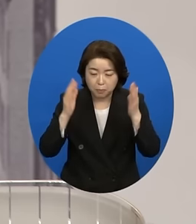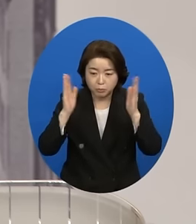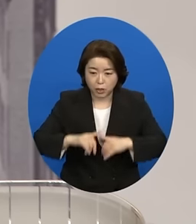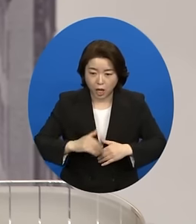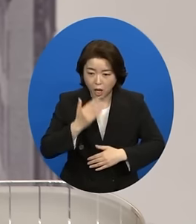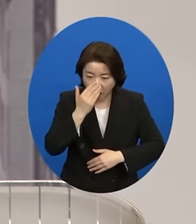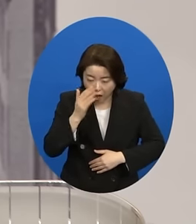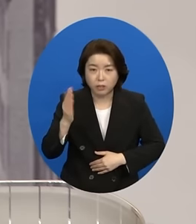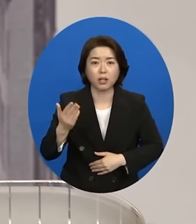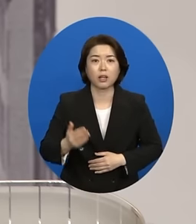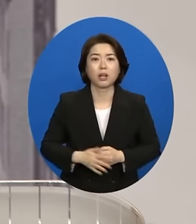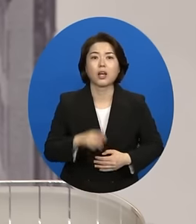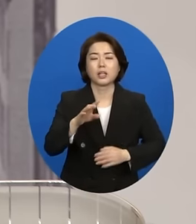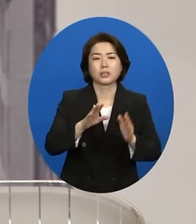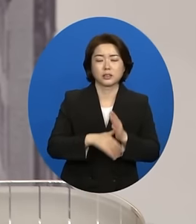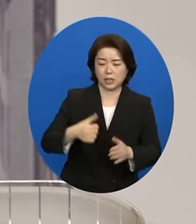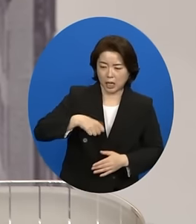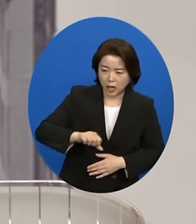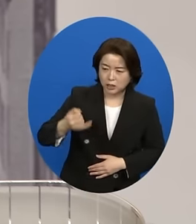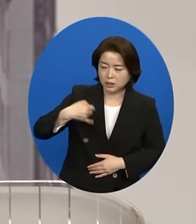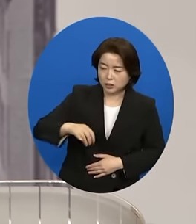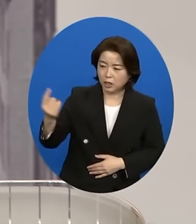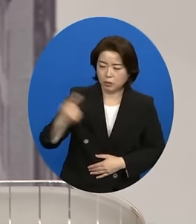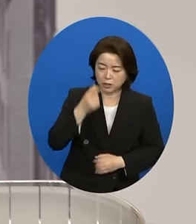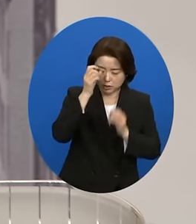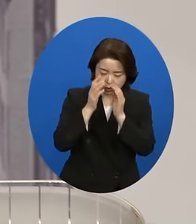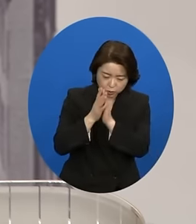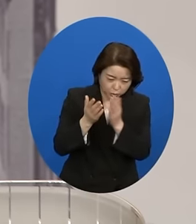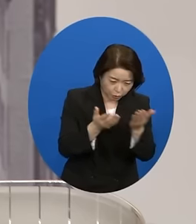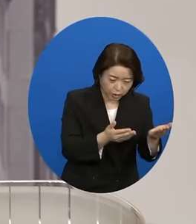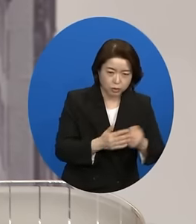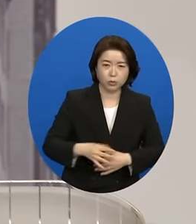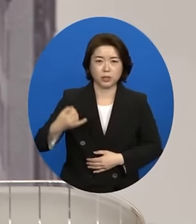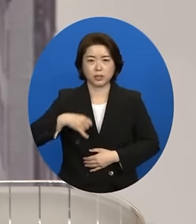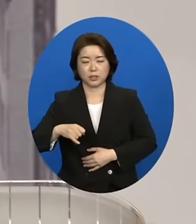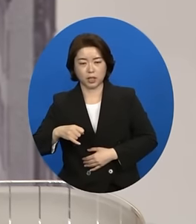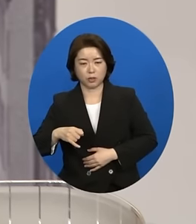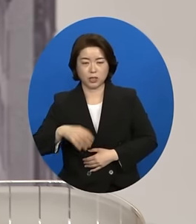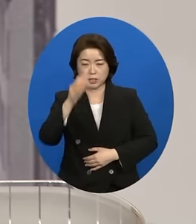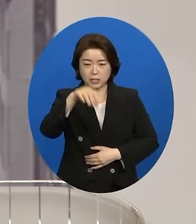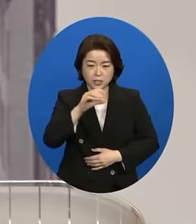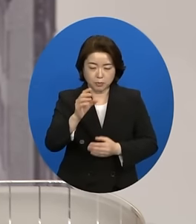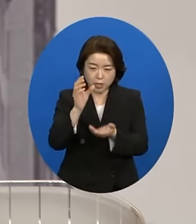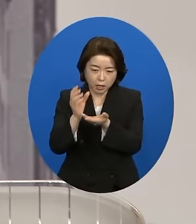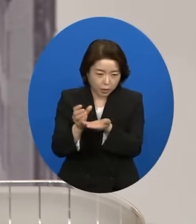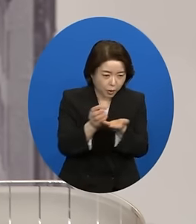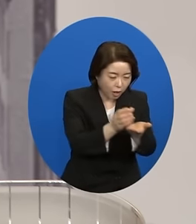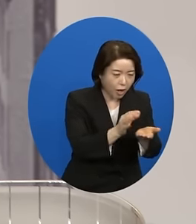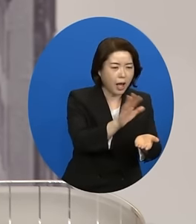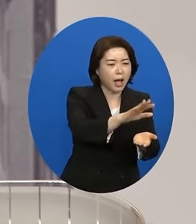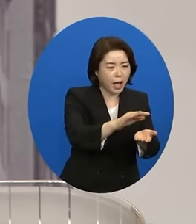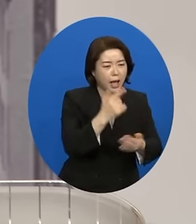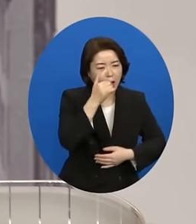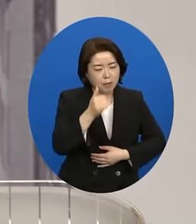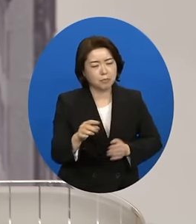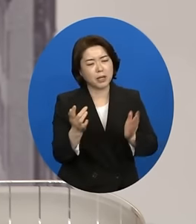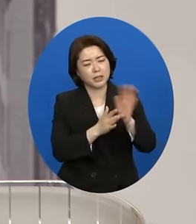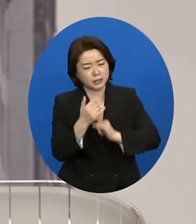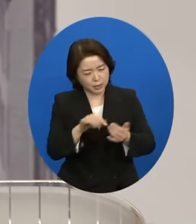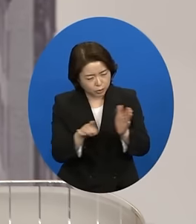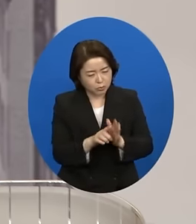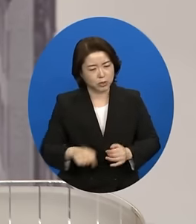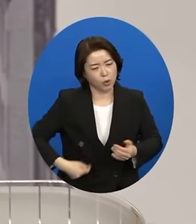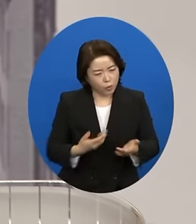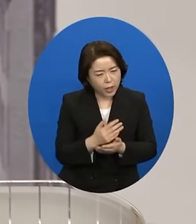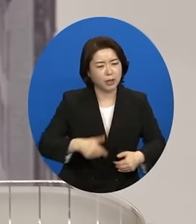이제 아들하고 딸이 와서 기도해주고, 딸이 와가지고 십자가 전해주면서, 아빠 예수 믿어야 돼, 회개해야 돼,